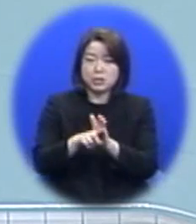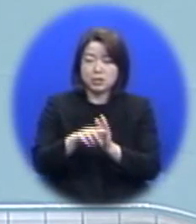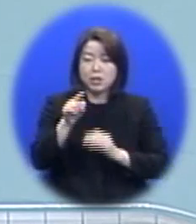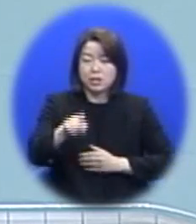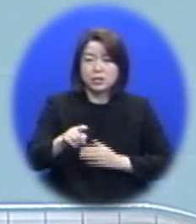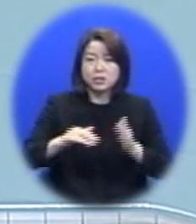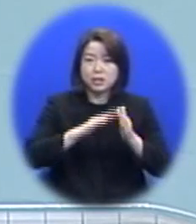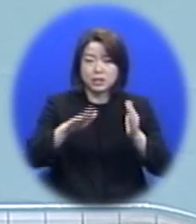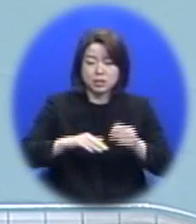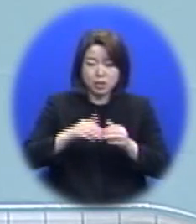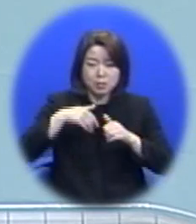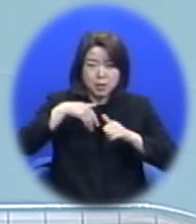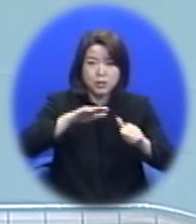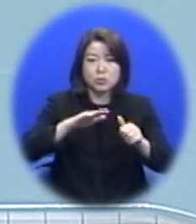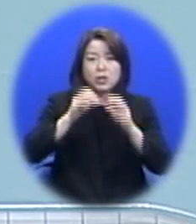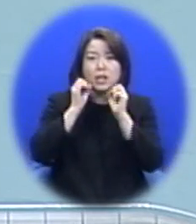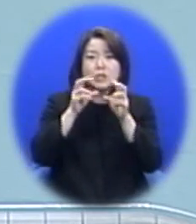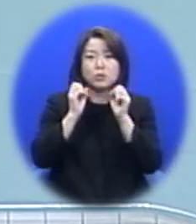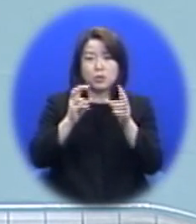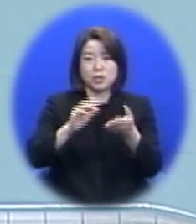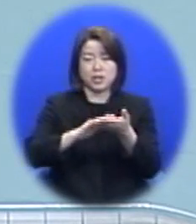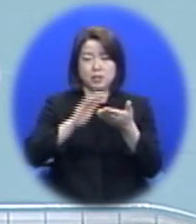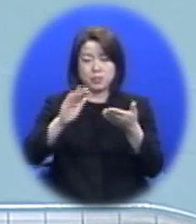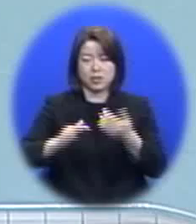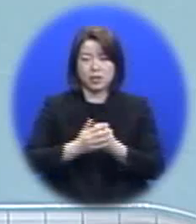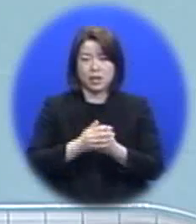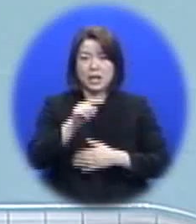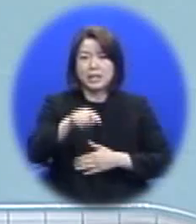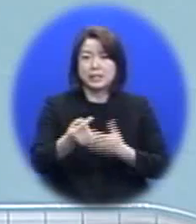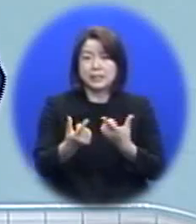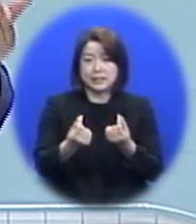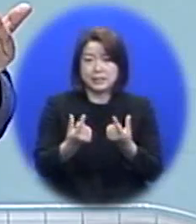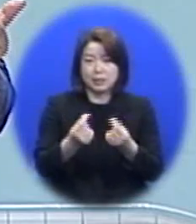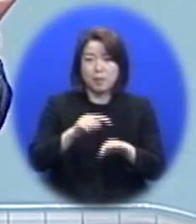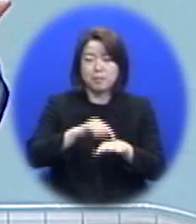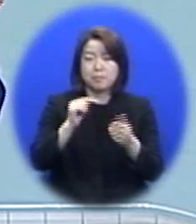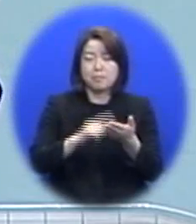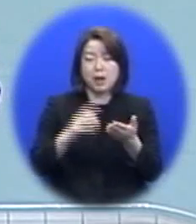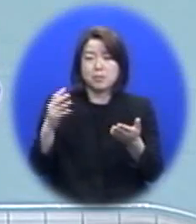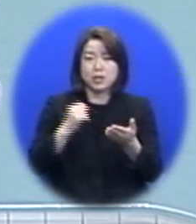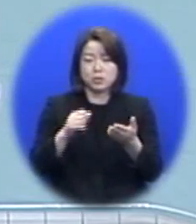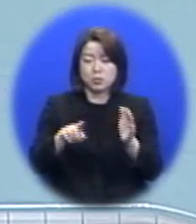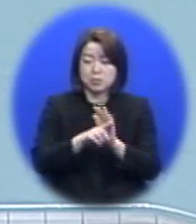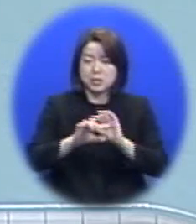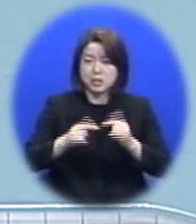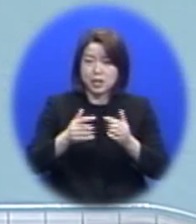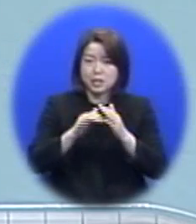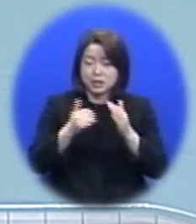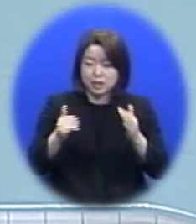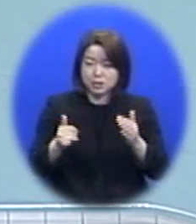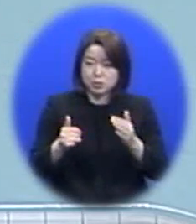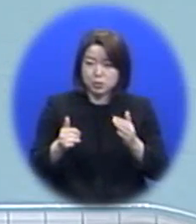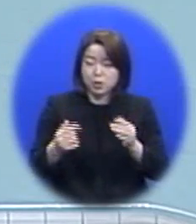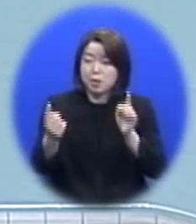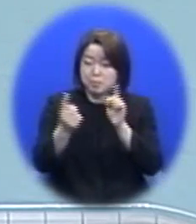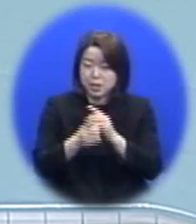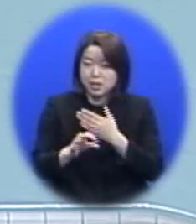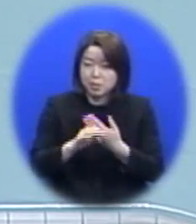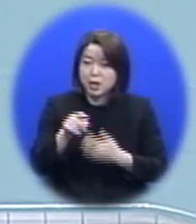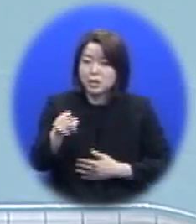가정에 파송된 선교사입니다. 그런 마음으로 불신 가족을 대하면 그분의 존재